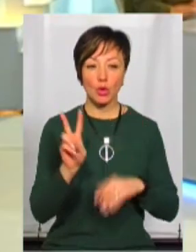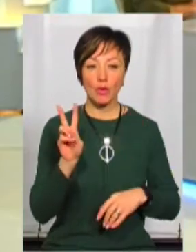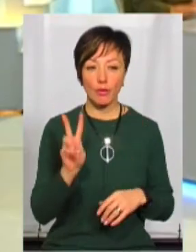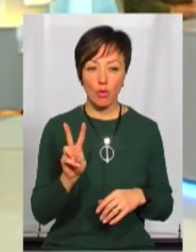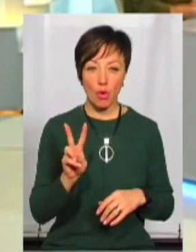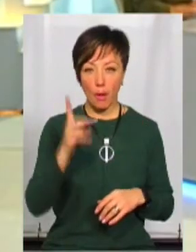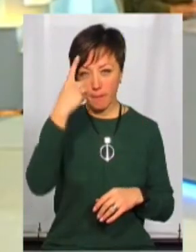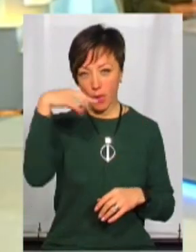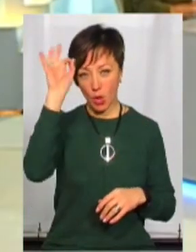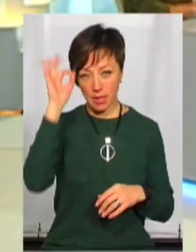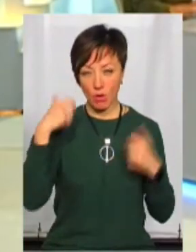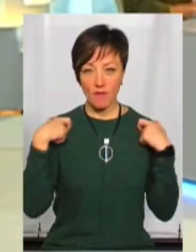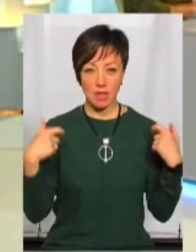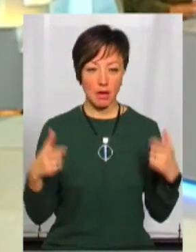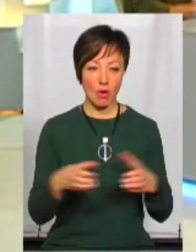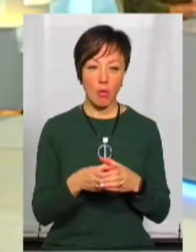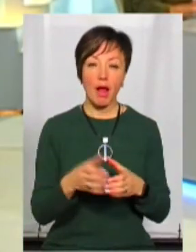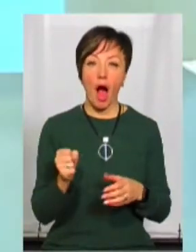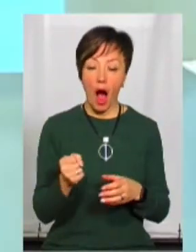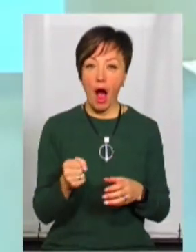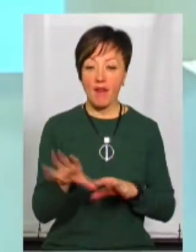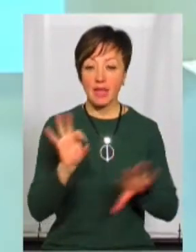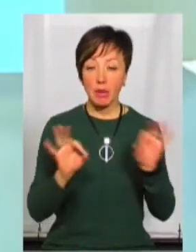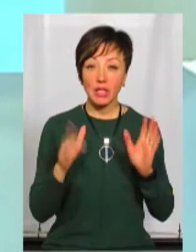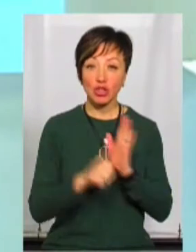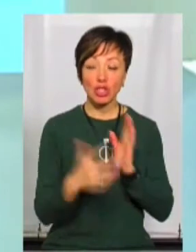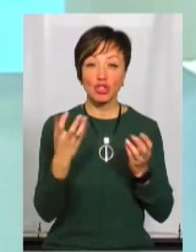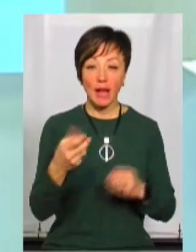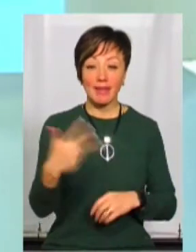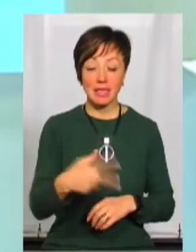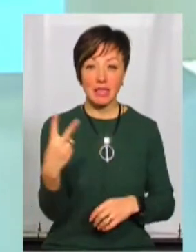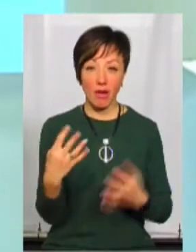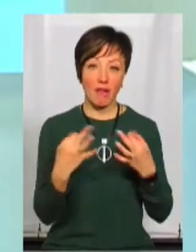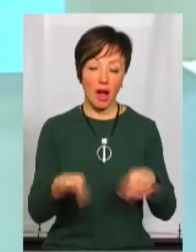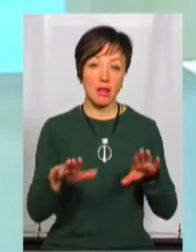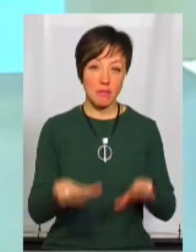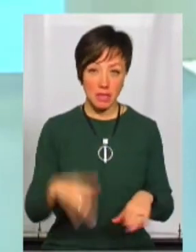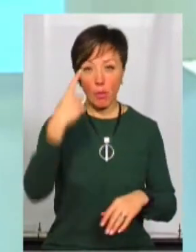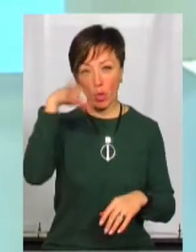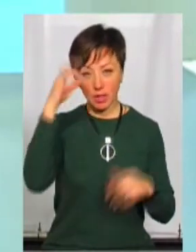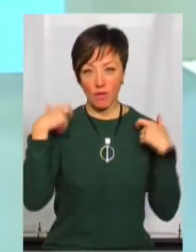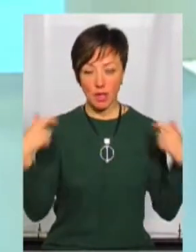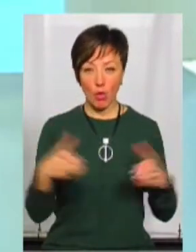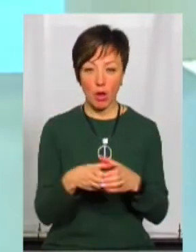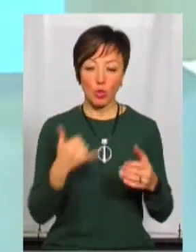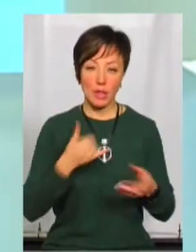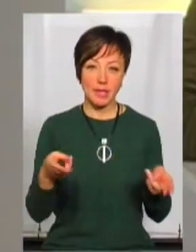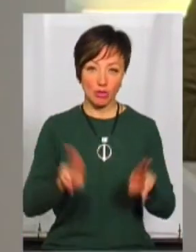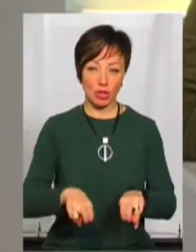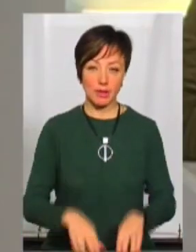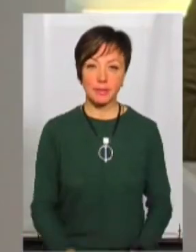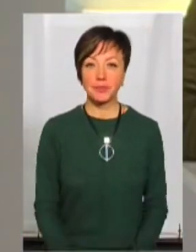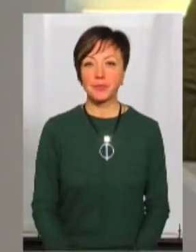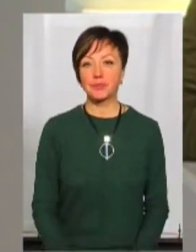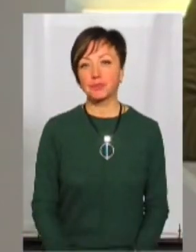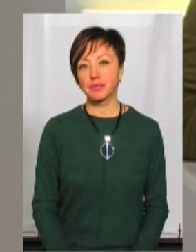92 поліцейських офіцерів громади. А відібрали ми тільки 60. Угу. То ще 32 вакантних місця поліцейських офіцерів громади в нас залишається. А